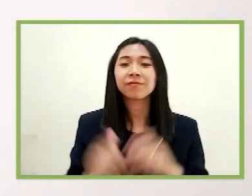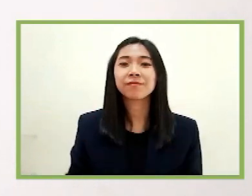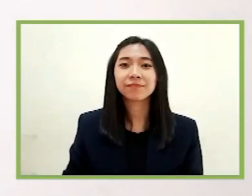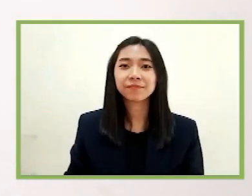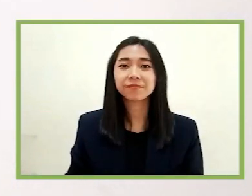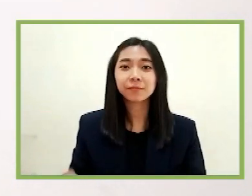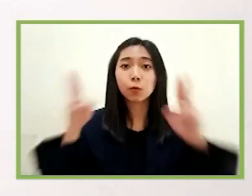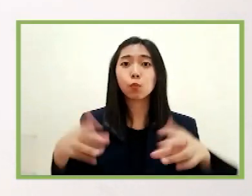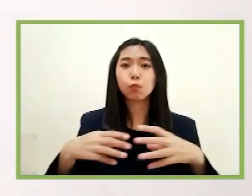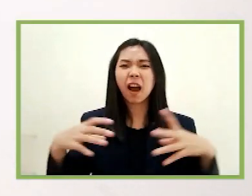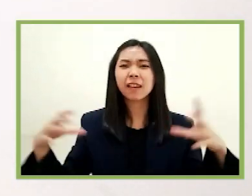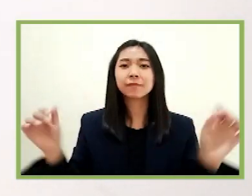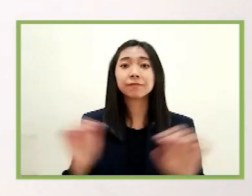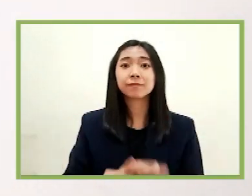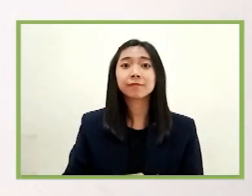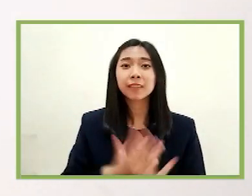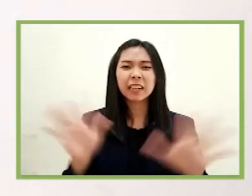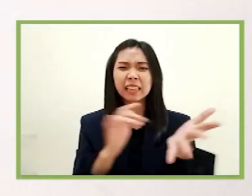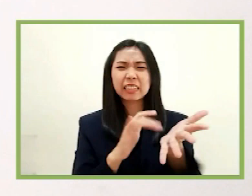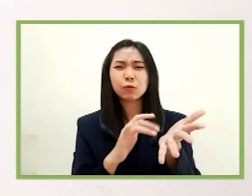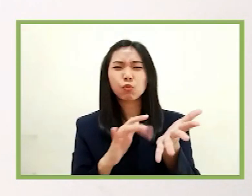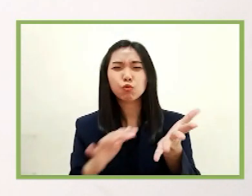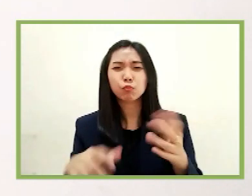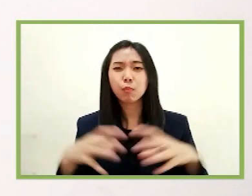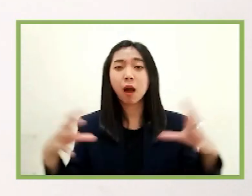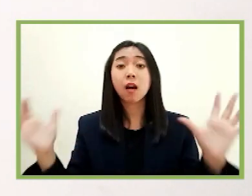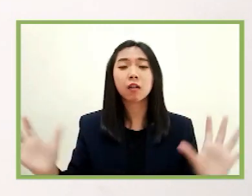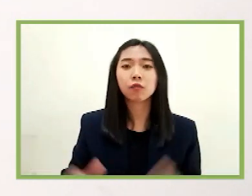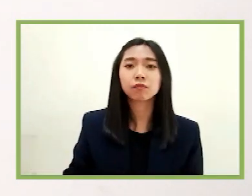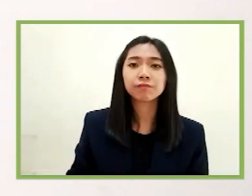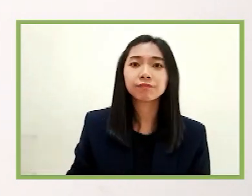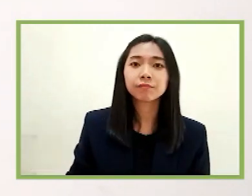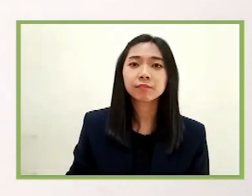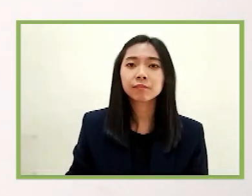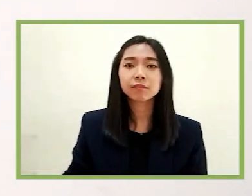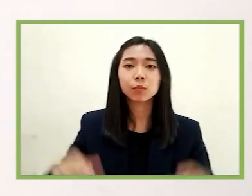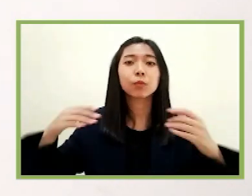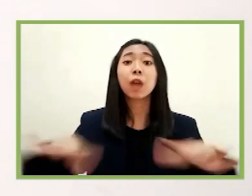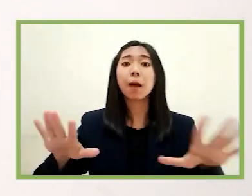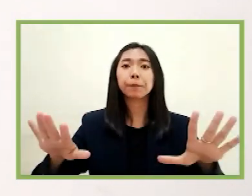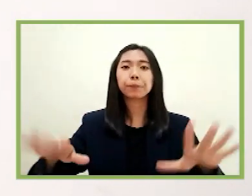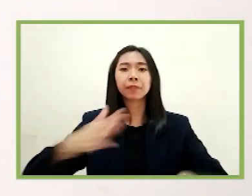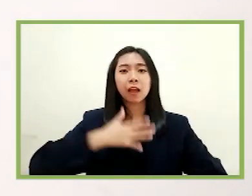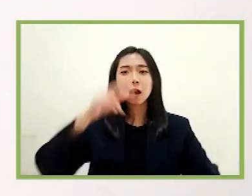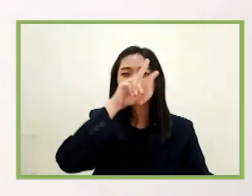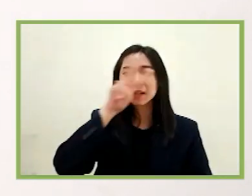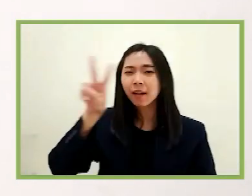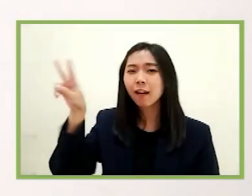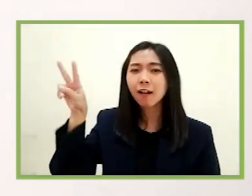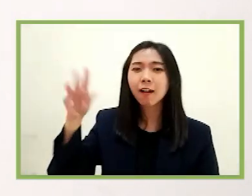Hai orang banyak yang tidak terhitung banyaknya Hai kemudian daripada itu aku melihat